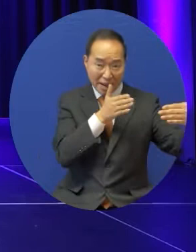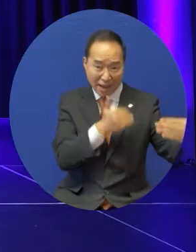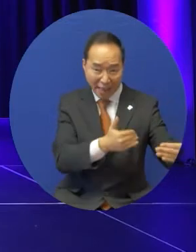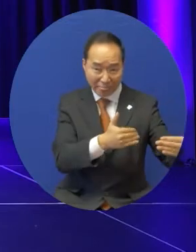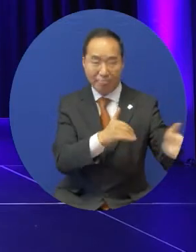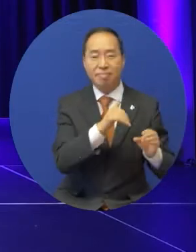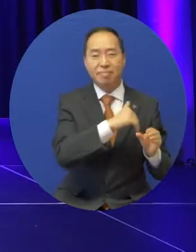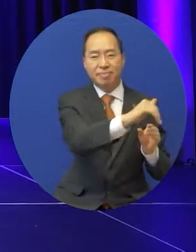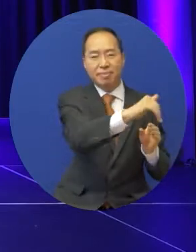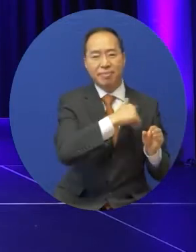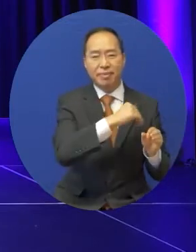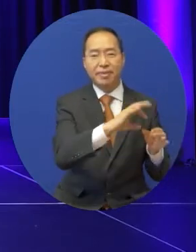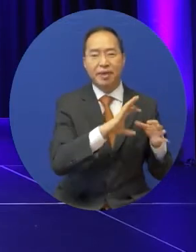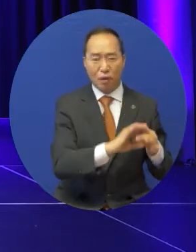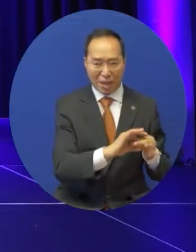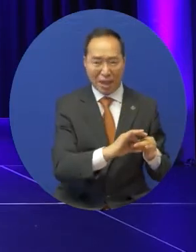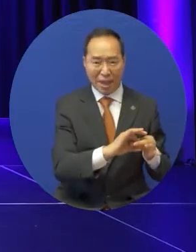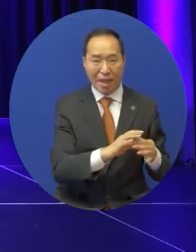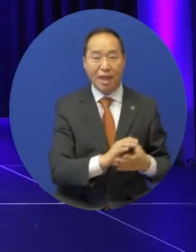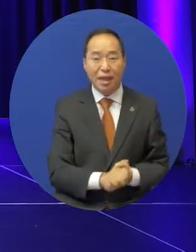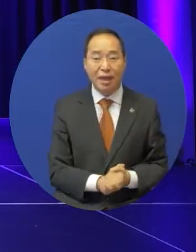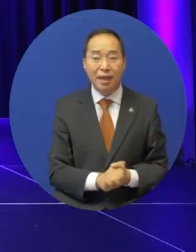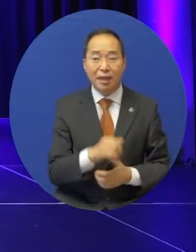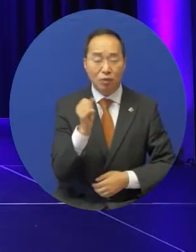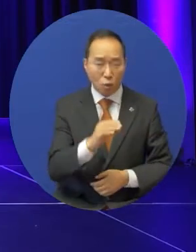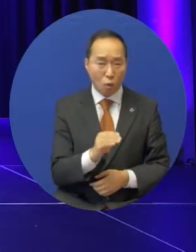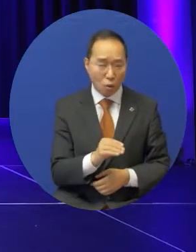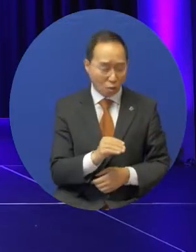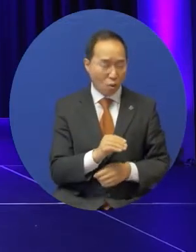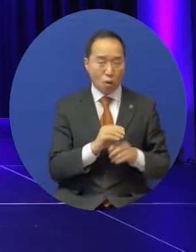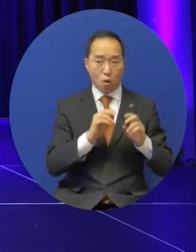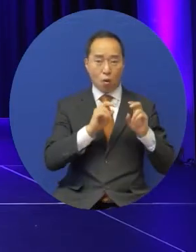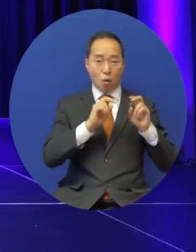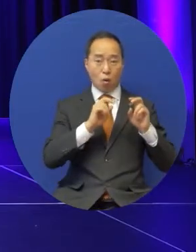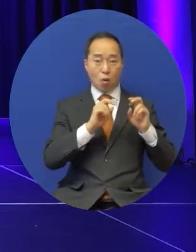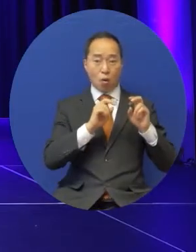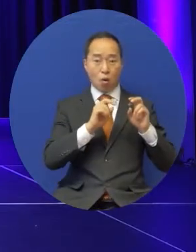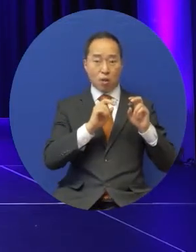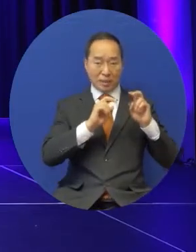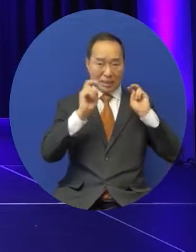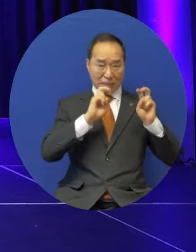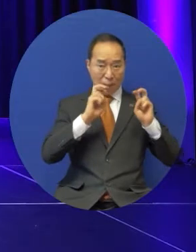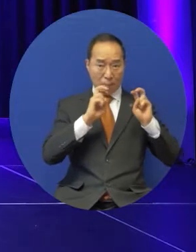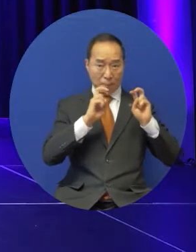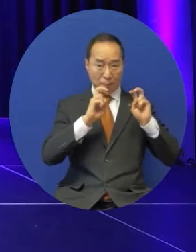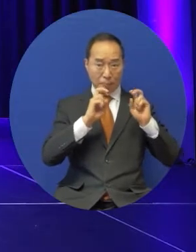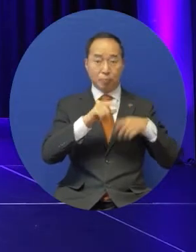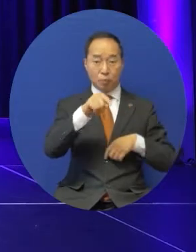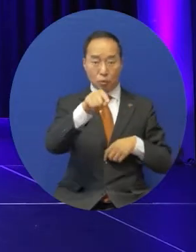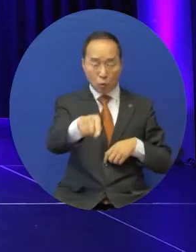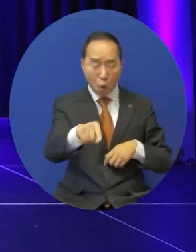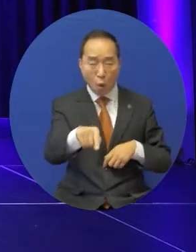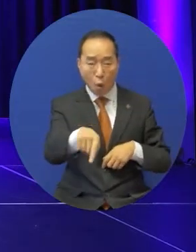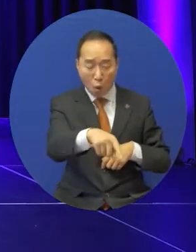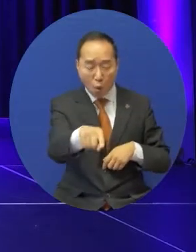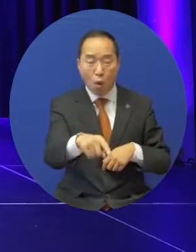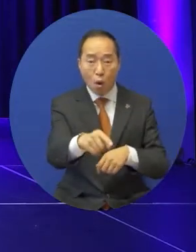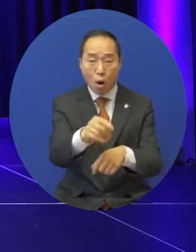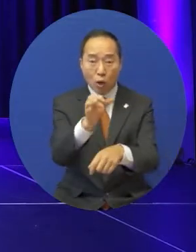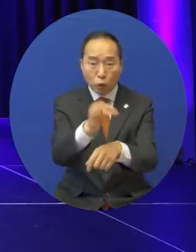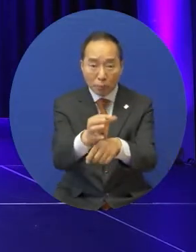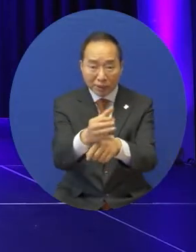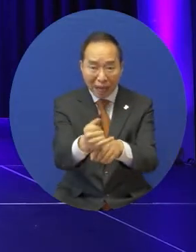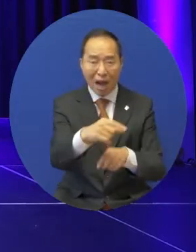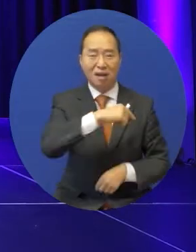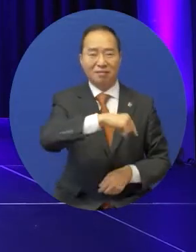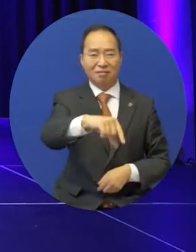간의 금융, 그 다음에 B2C, Business to Customer, 그러니까 소비자 금융, 그러니까 기업 금융과 소비자